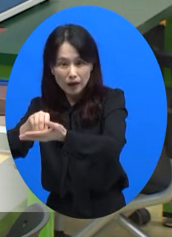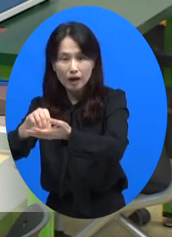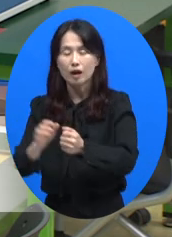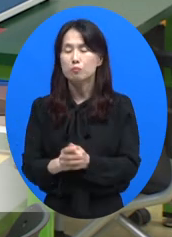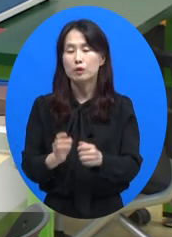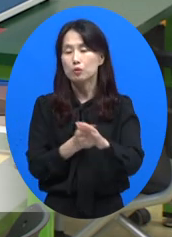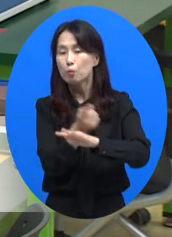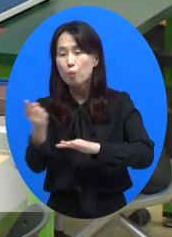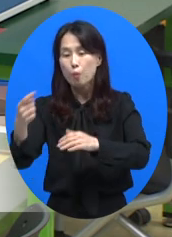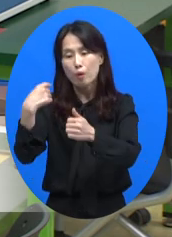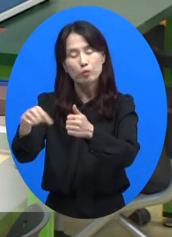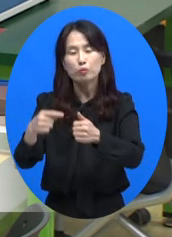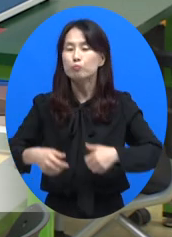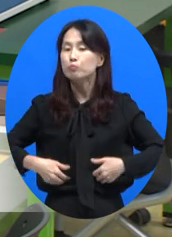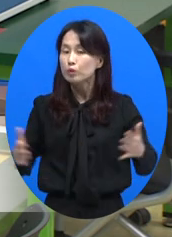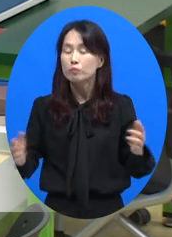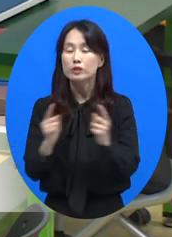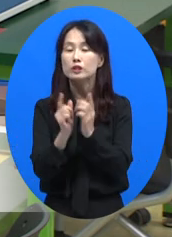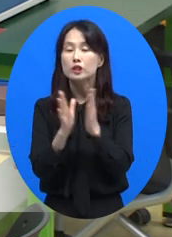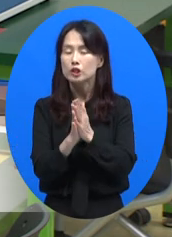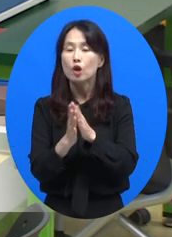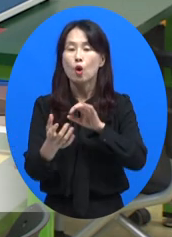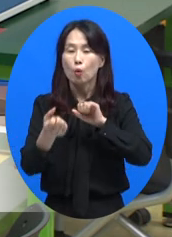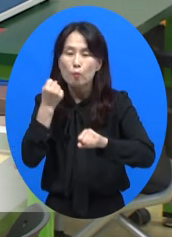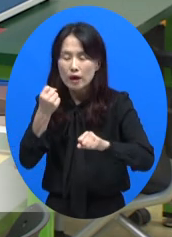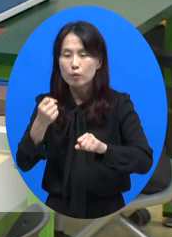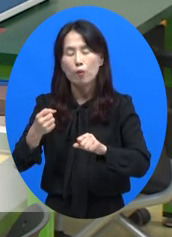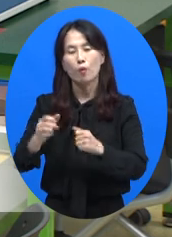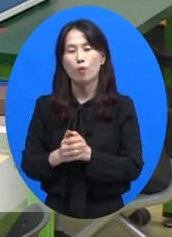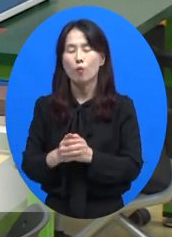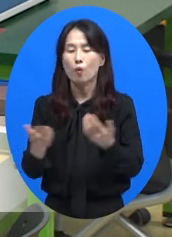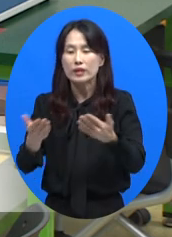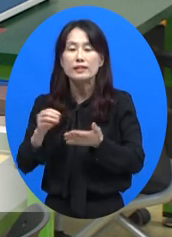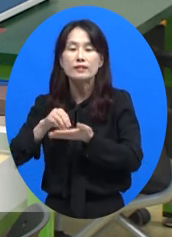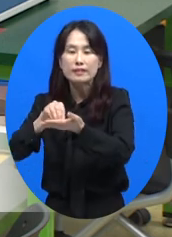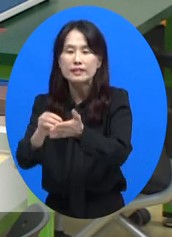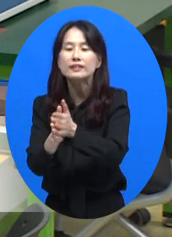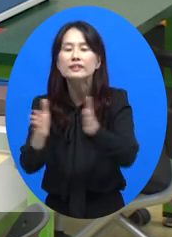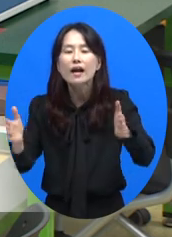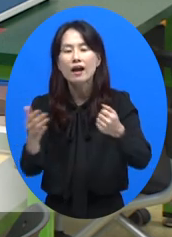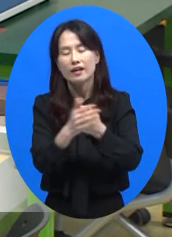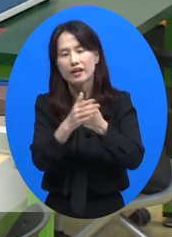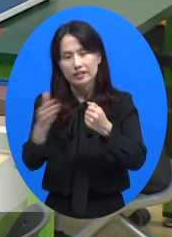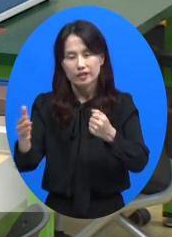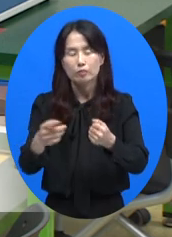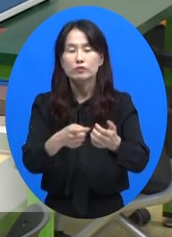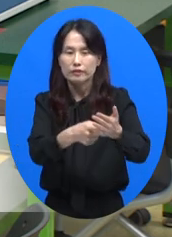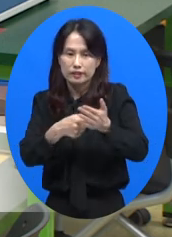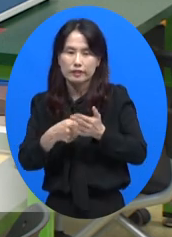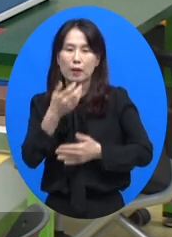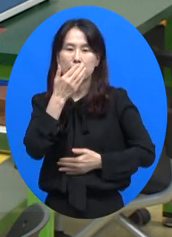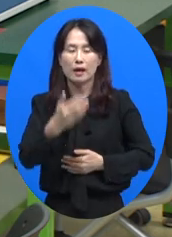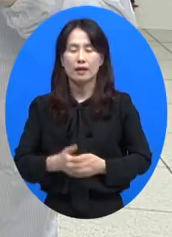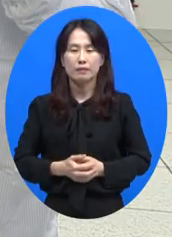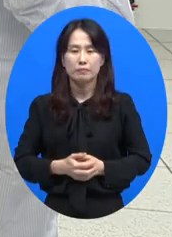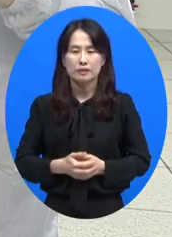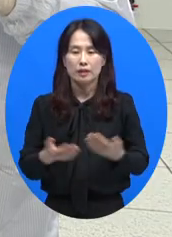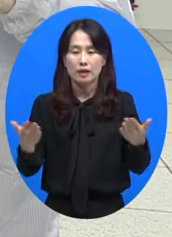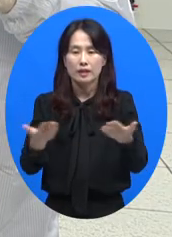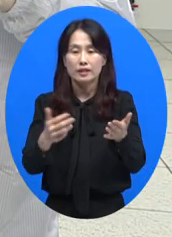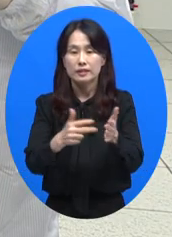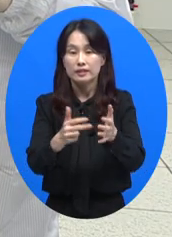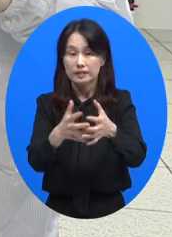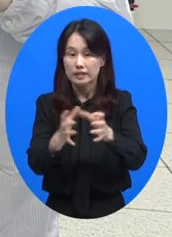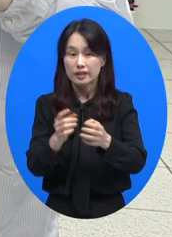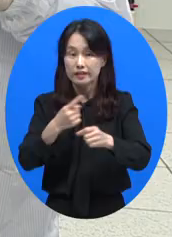별다른 OJT나 실무 역량 교육 없이 바로 현장에 투입할 수 있어서 추가로 별도의 인재 양성을 위한 교육을 절감할 수 있고요.